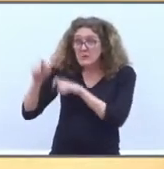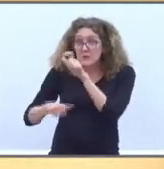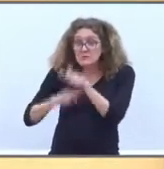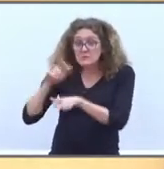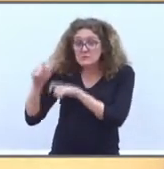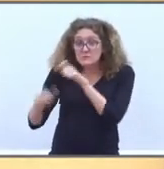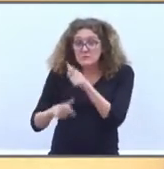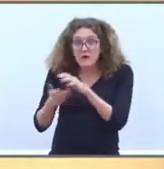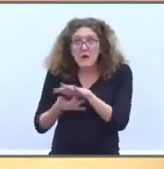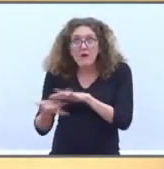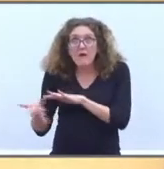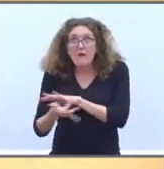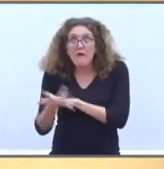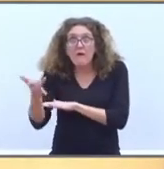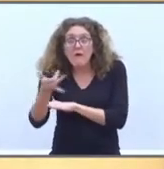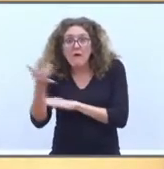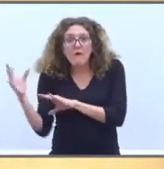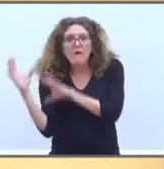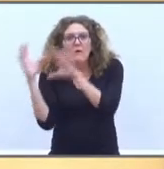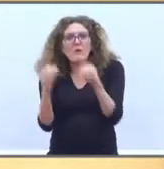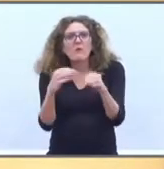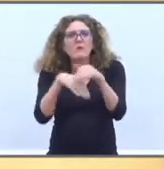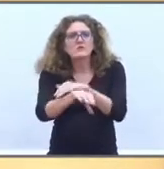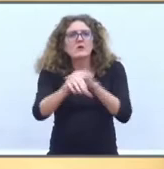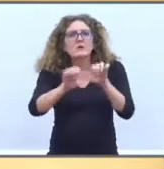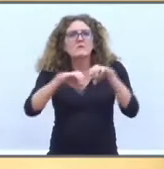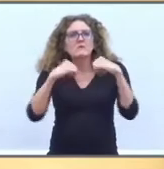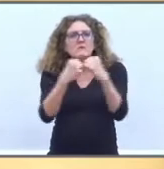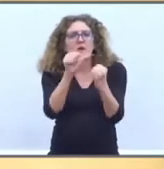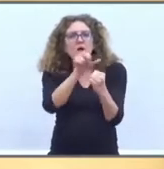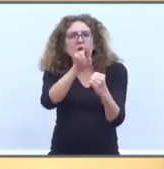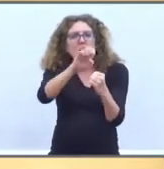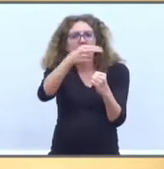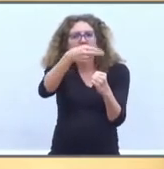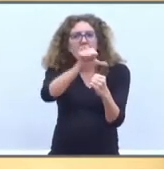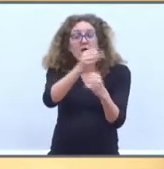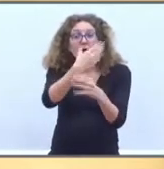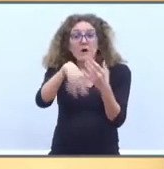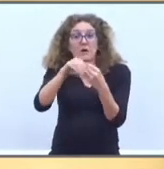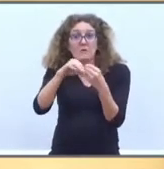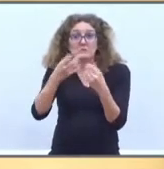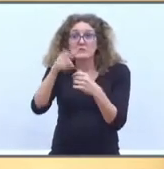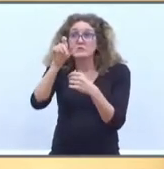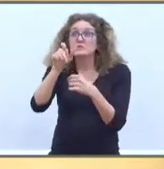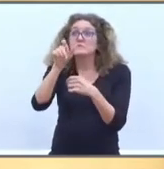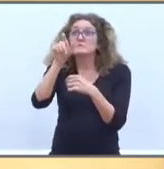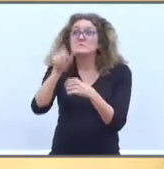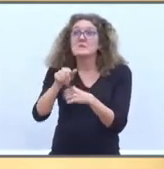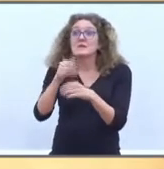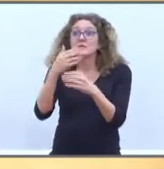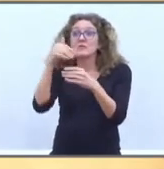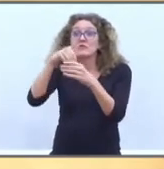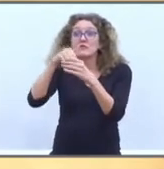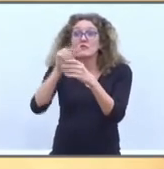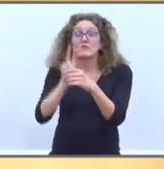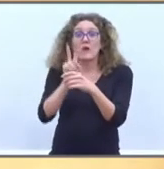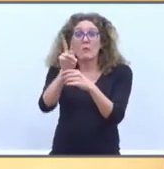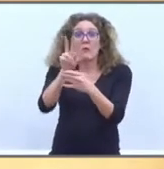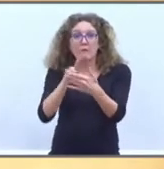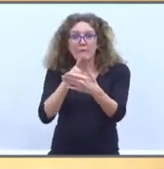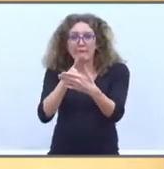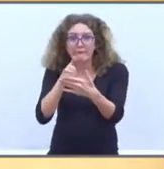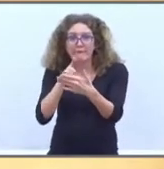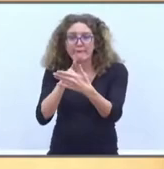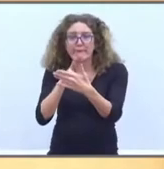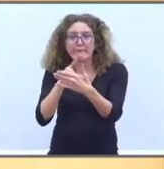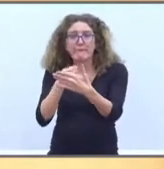sécurisés à l'aréna. Il a fallu qu'on récupère également tous les passagers du tramway qui était bloqué au terminus de la ligne numéro 3.